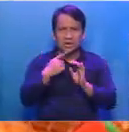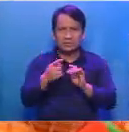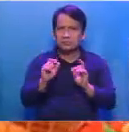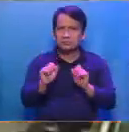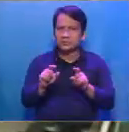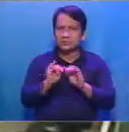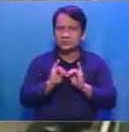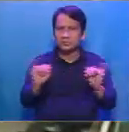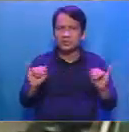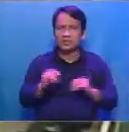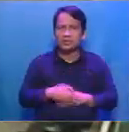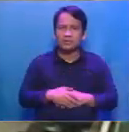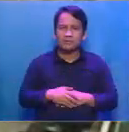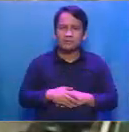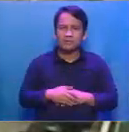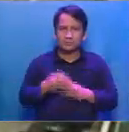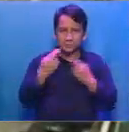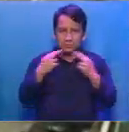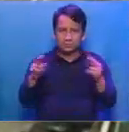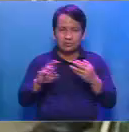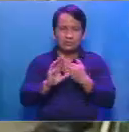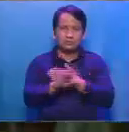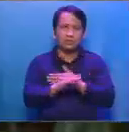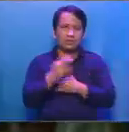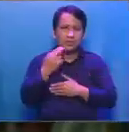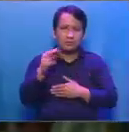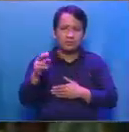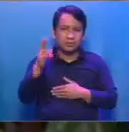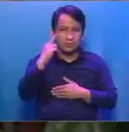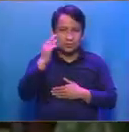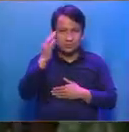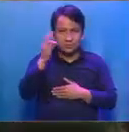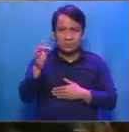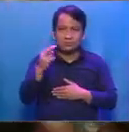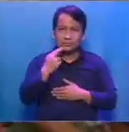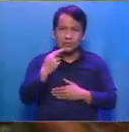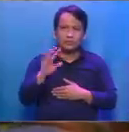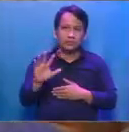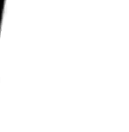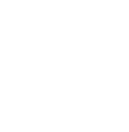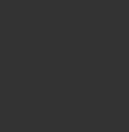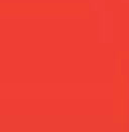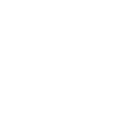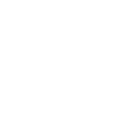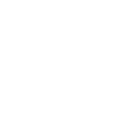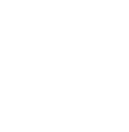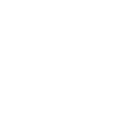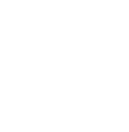nagtitinda. Nagbabalita mula sa frontline, Rhea Fernandez, News 5.